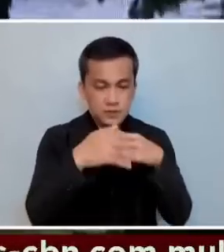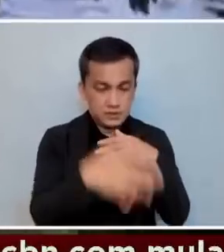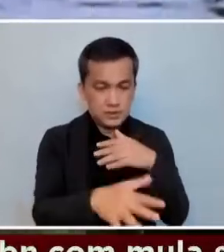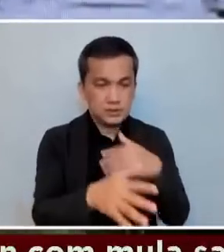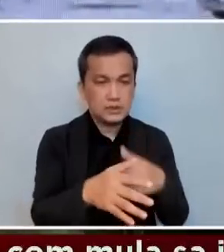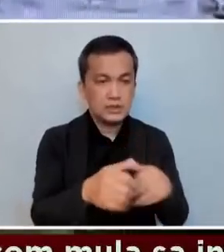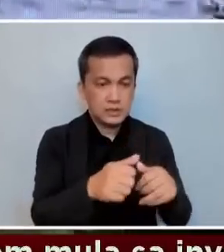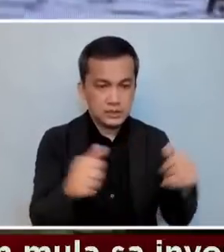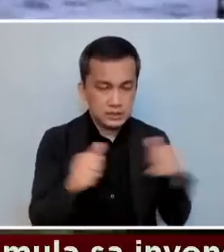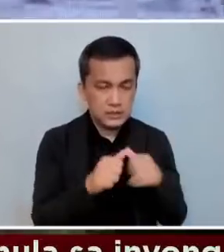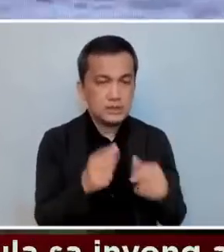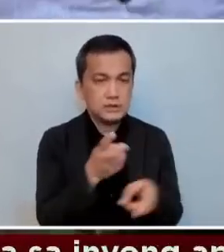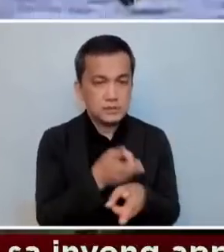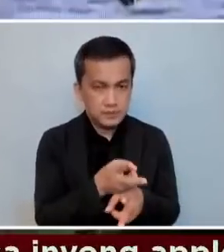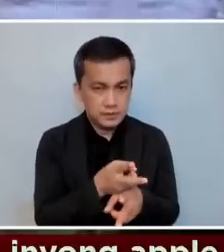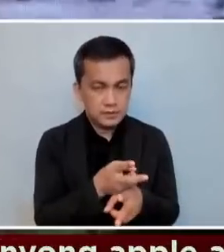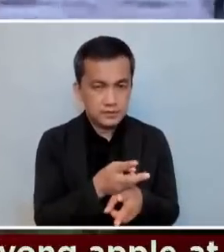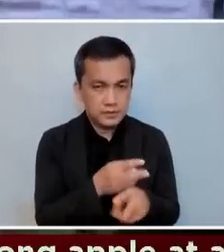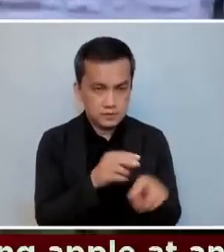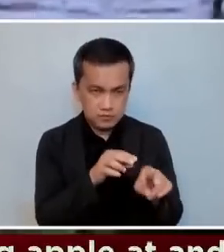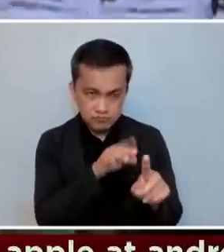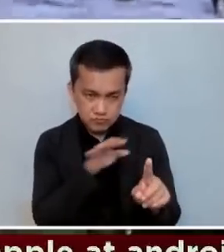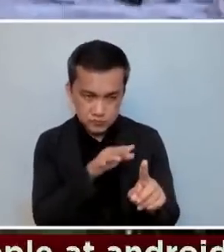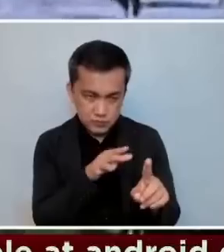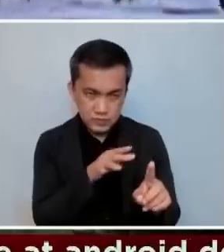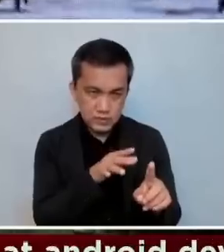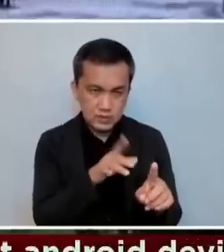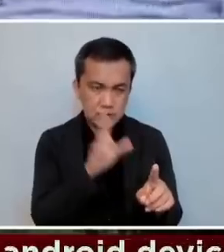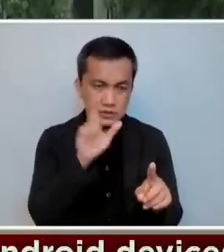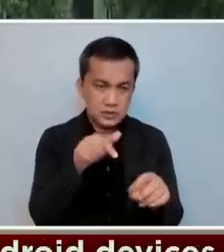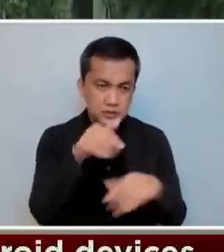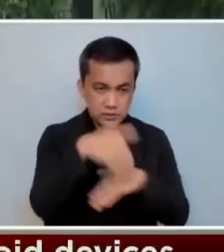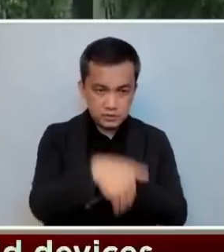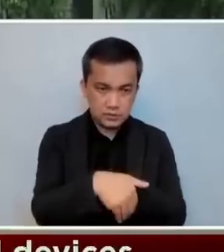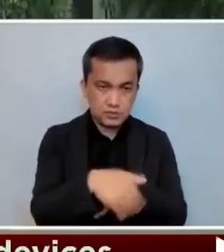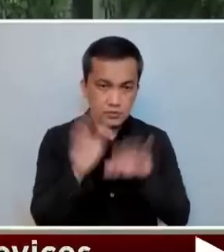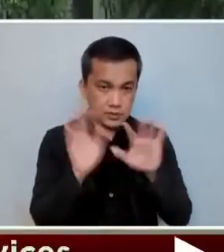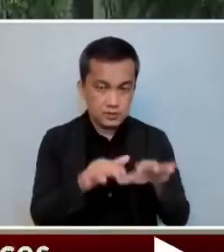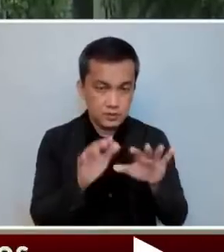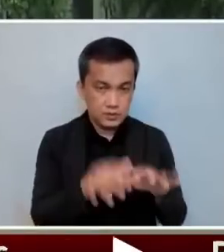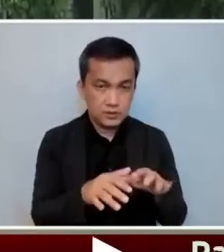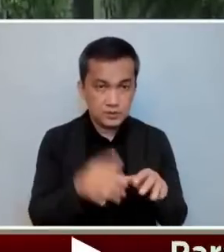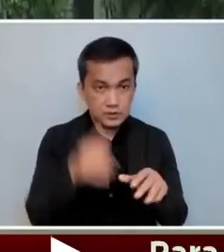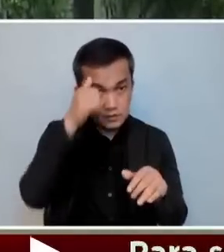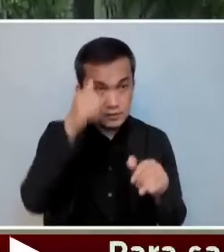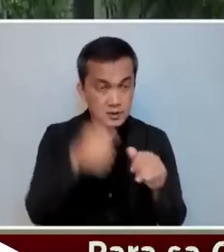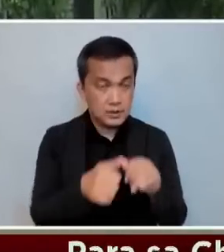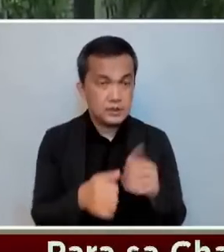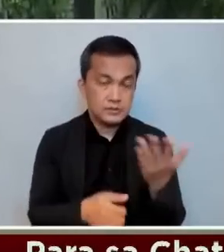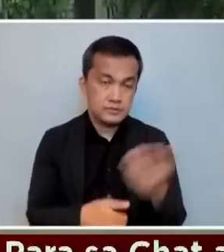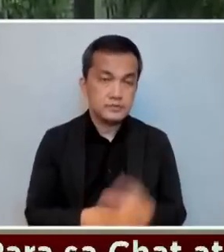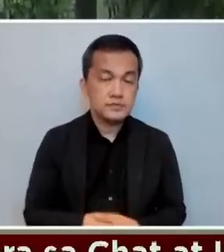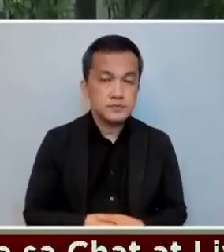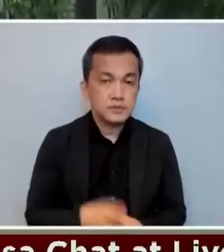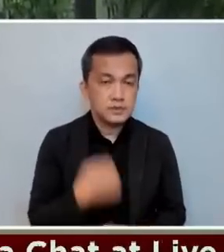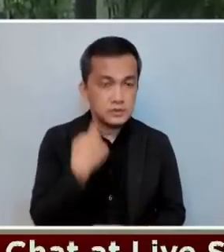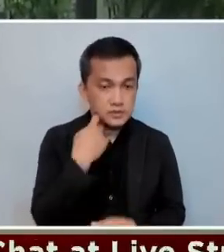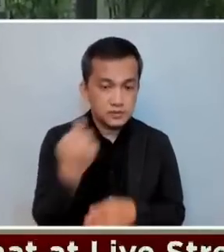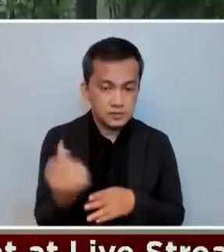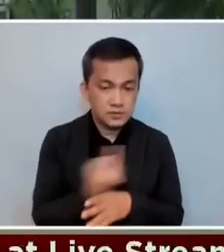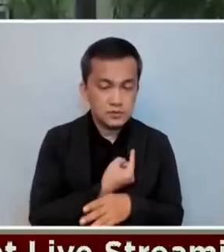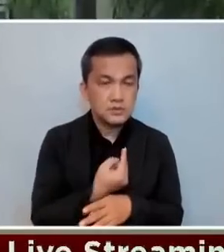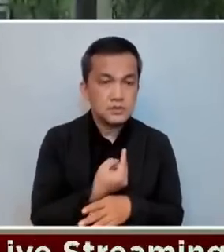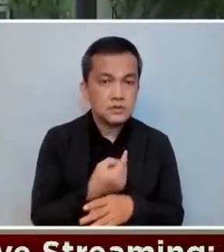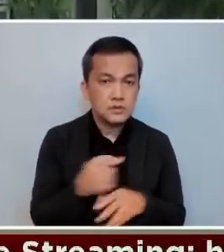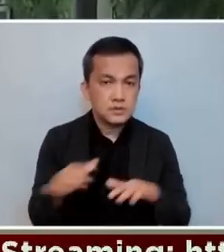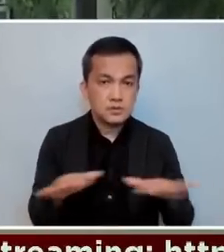talagang babantayan nila, mag-observe sila mamaya ang gabi kung lalakas ulit ang ulan. Kasi kung matatandaan nga natin, just a few weeks ago, nagkaroon ng